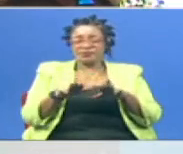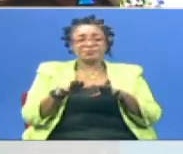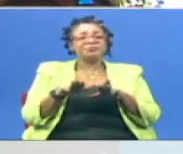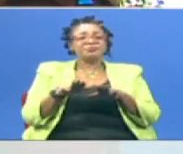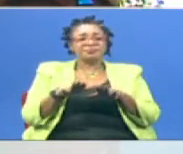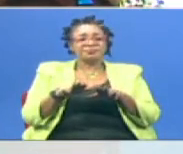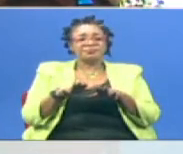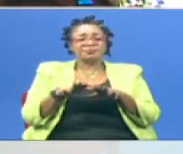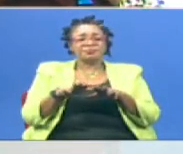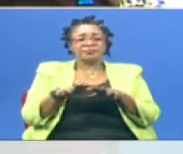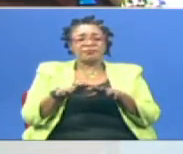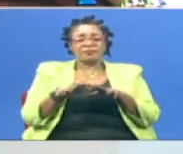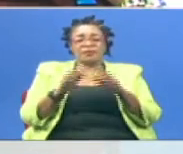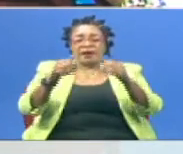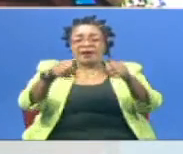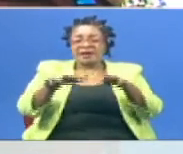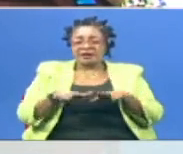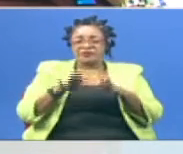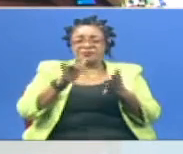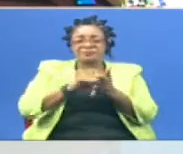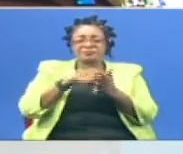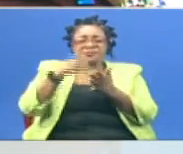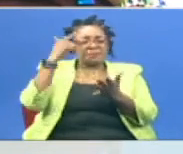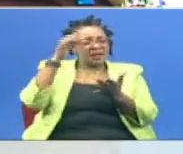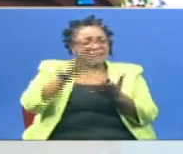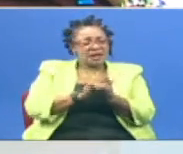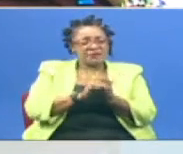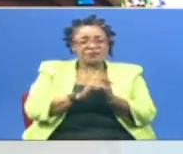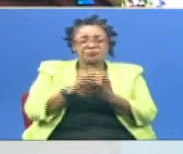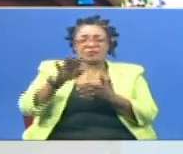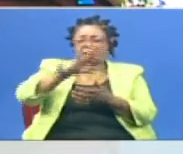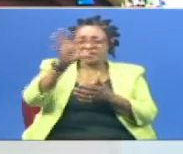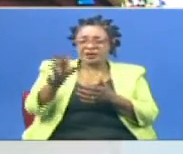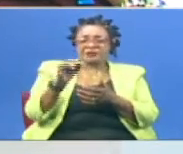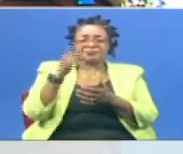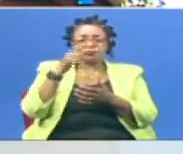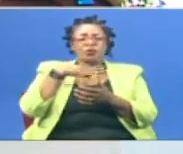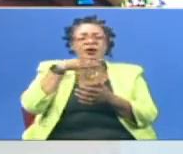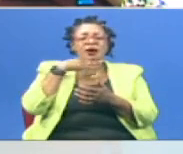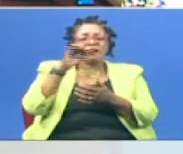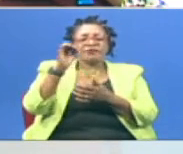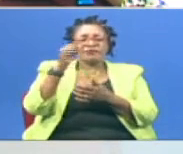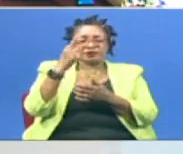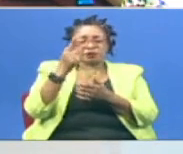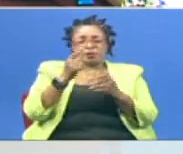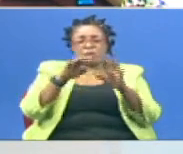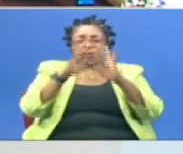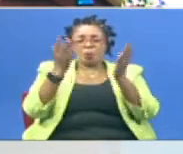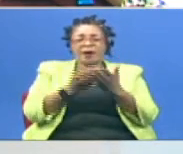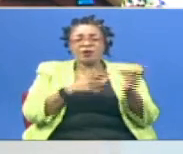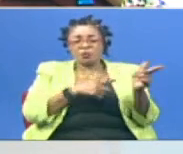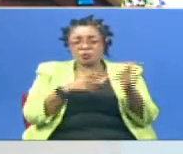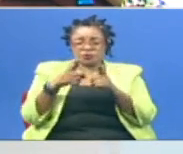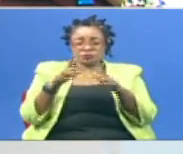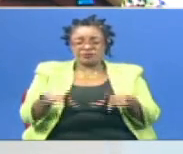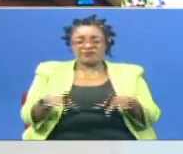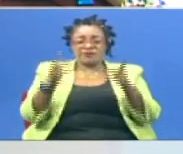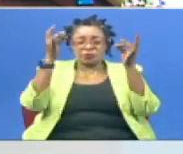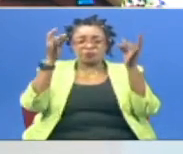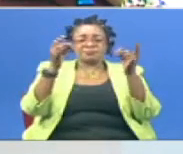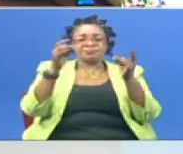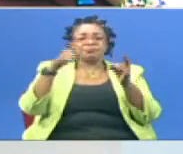Ngineko ni kwamba makaburi ya halaiki yanayoaminika kuwa ya Waafrika waliofariki katika vita vya kwanza vya dunia yamegunduliwa leo katika eneo